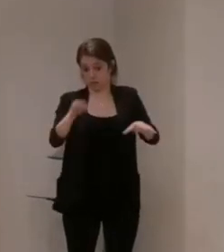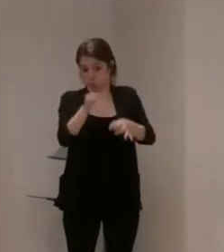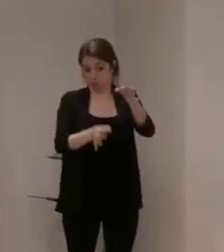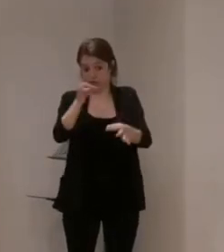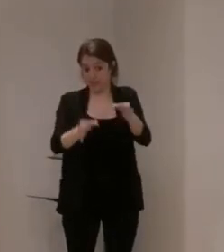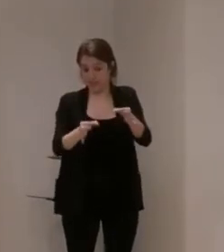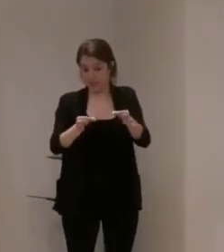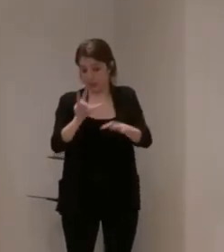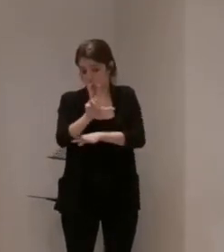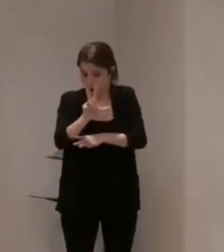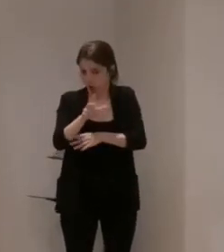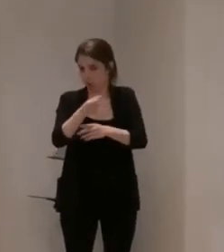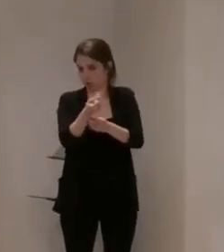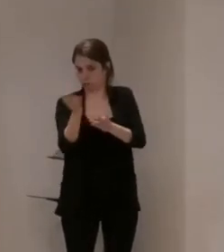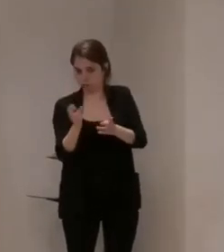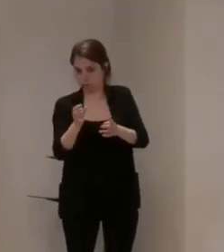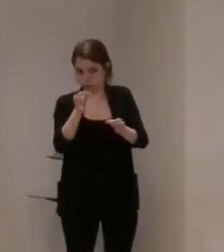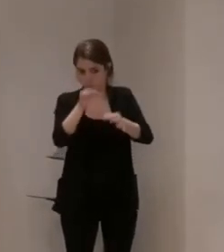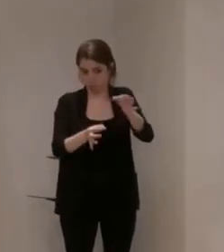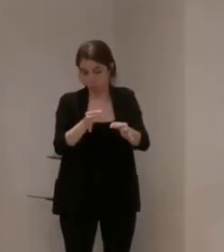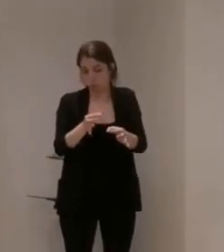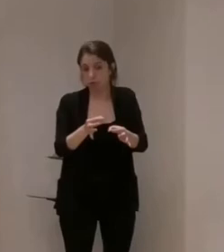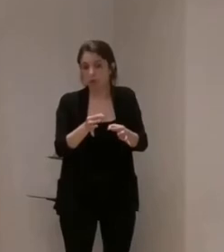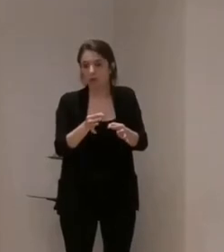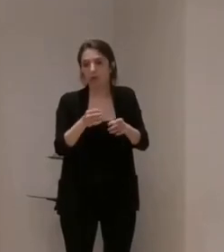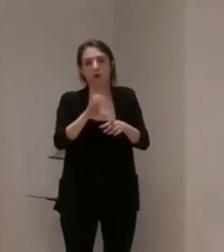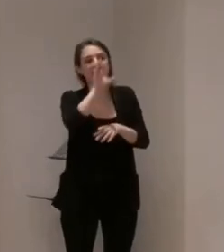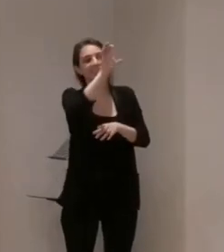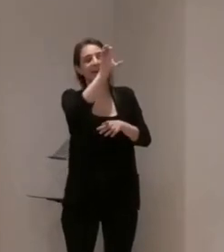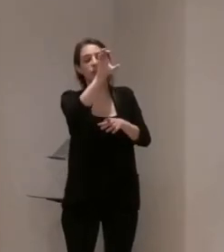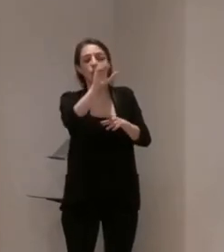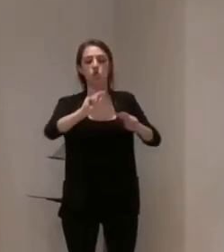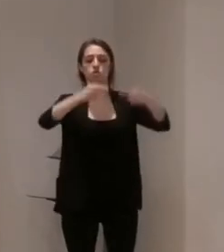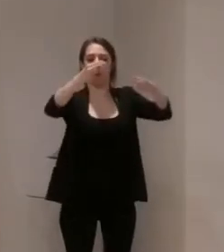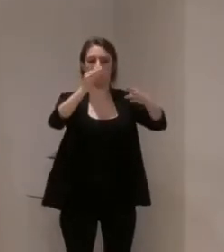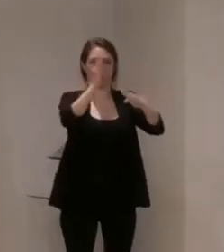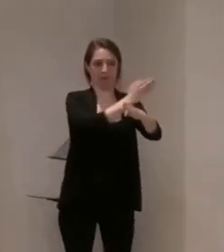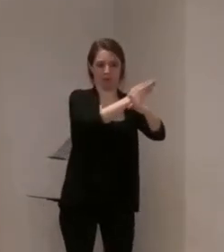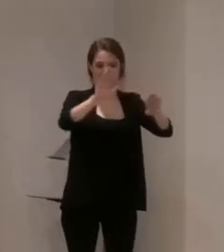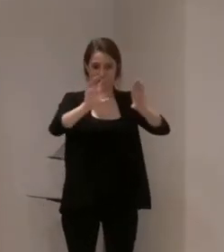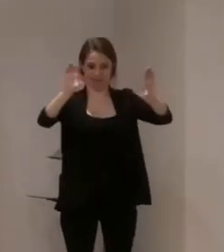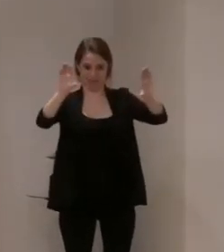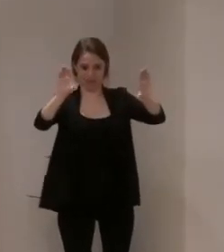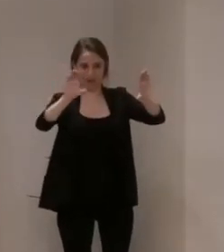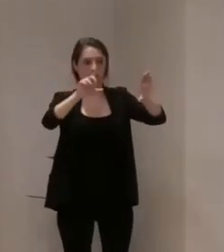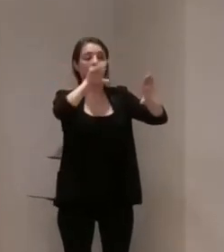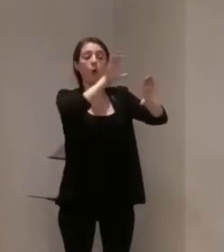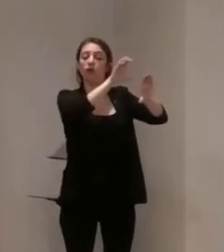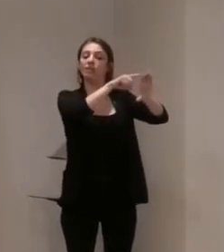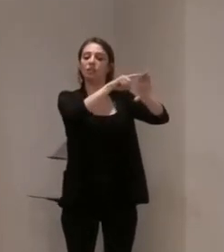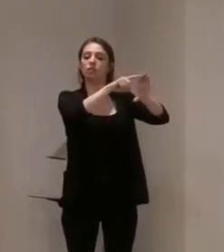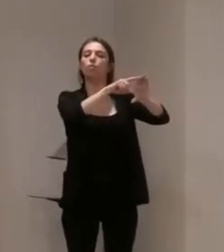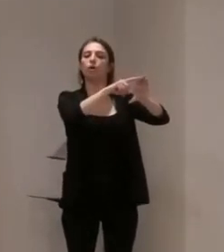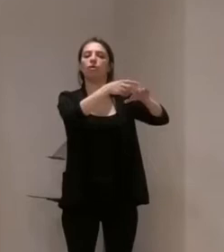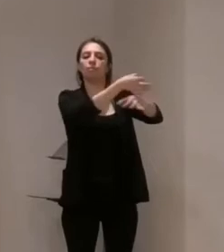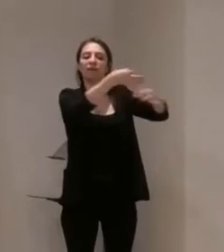fet del doble estat. O sigui que tenim un estat on perfectament funciona tot el